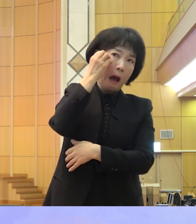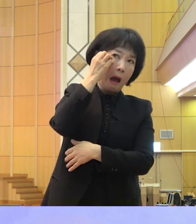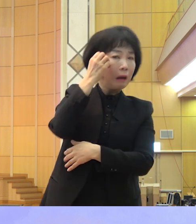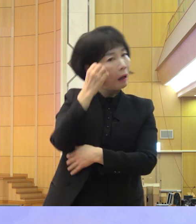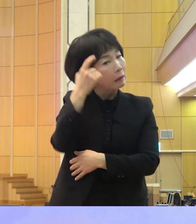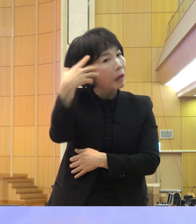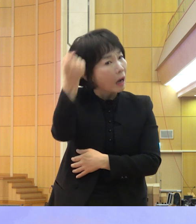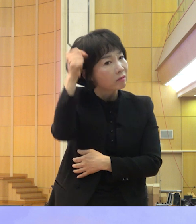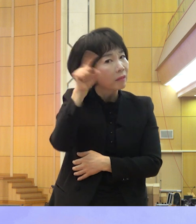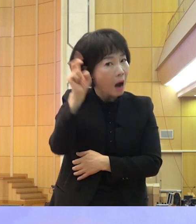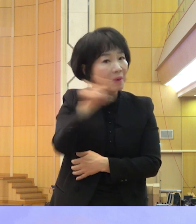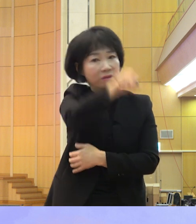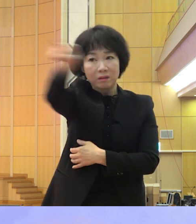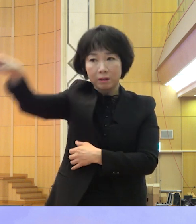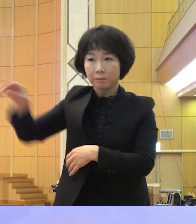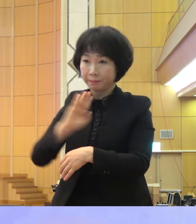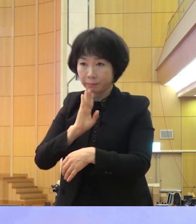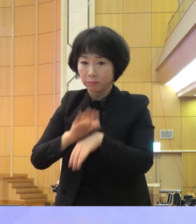이상히 여기는도다.